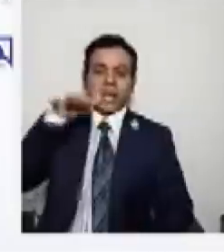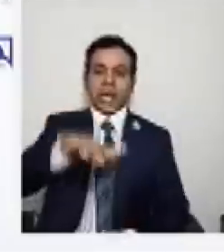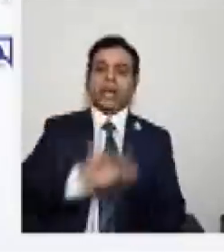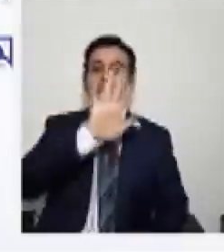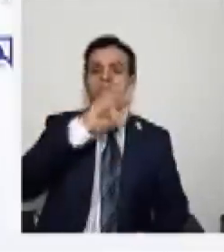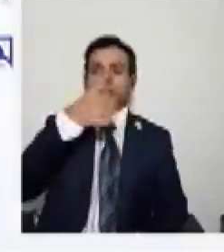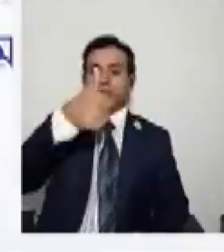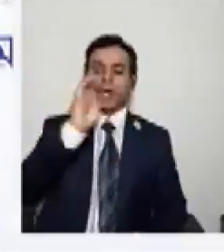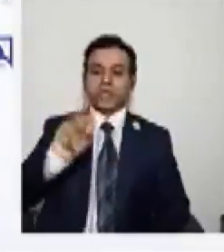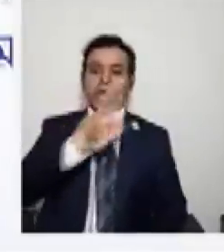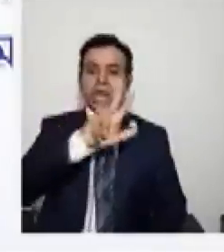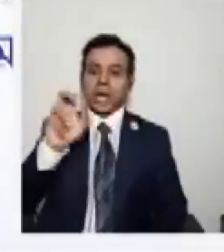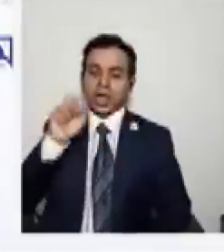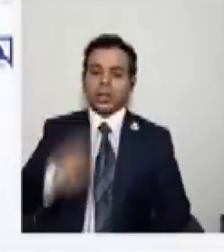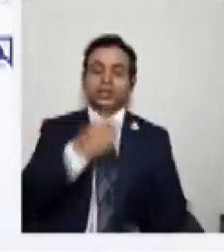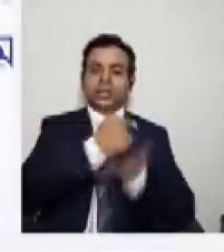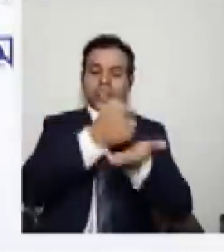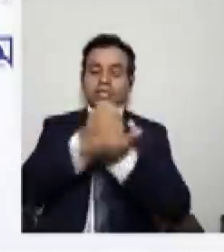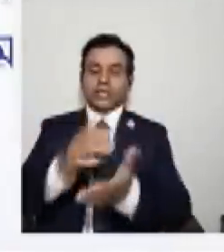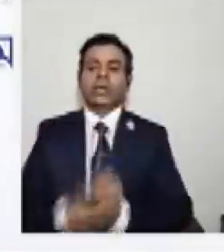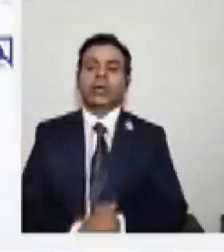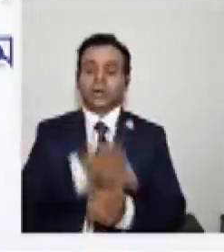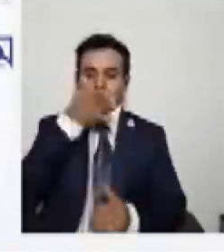8,066টি এবং এ পর্যন্ত বিতরণ হয়েছে